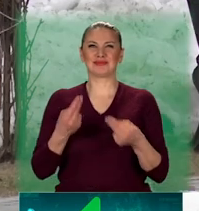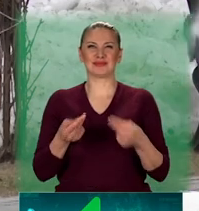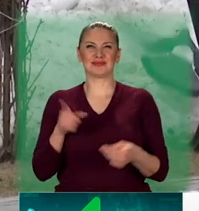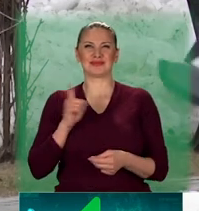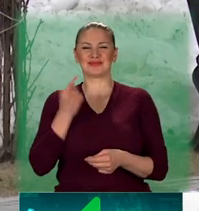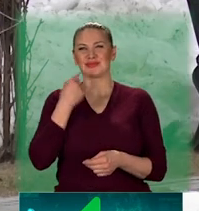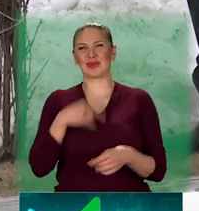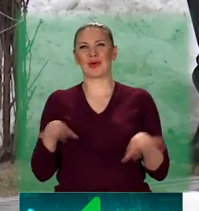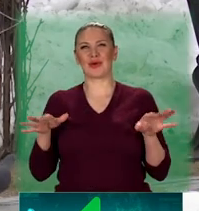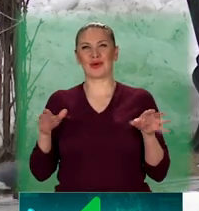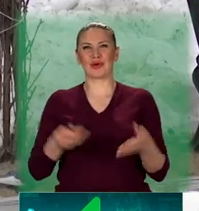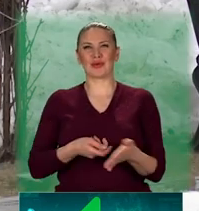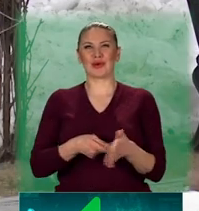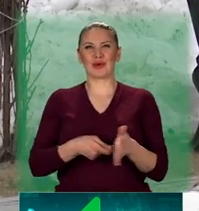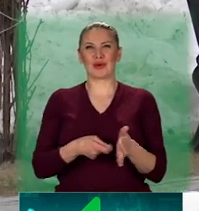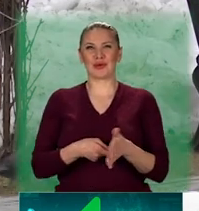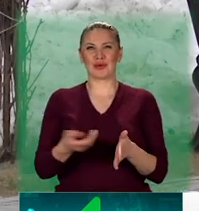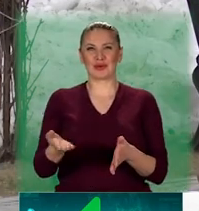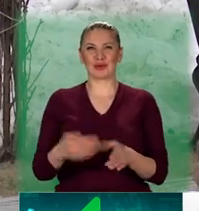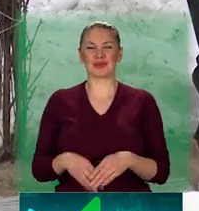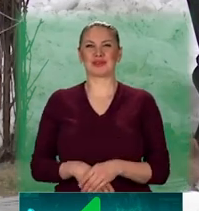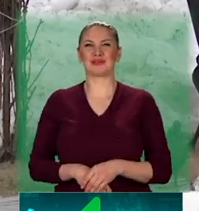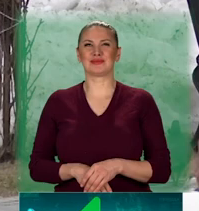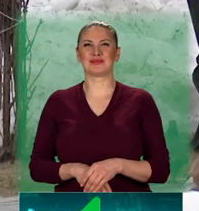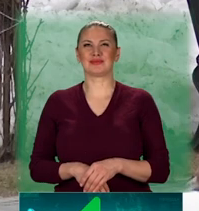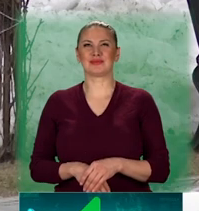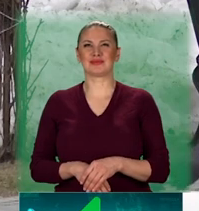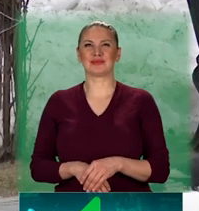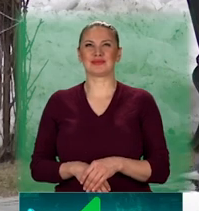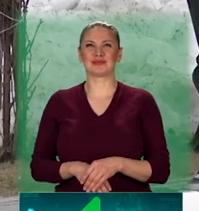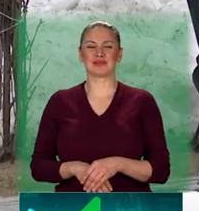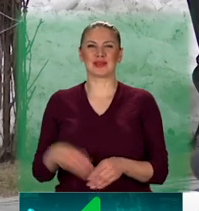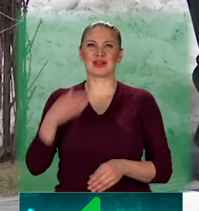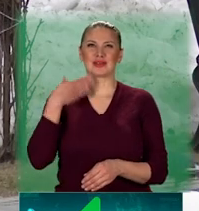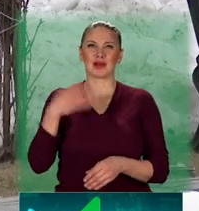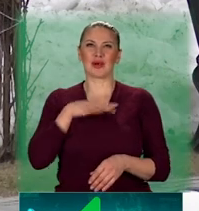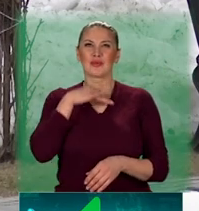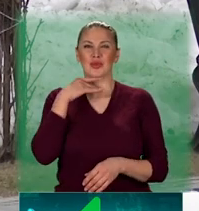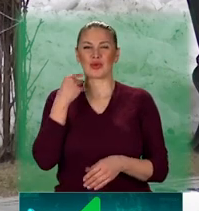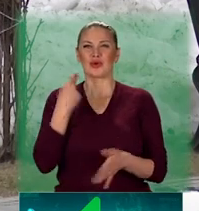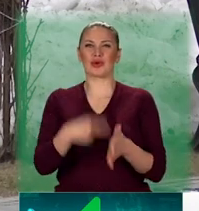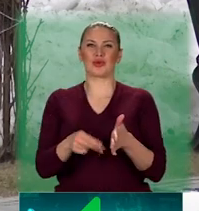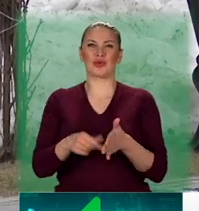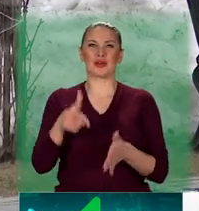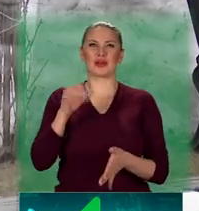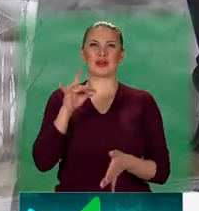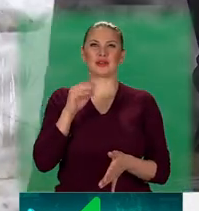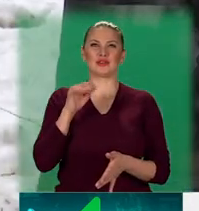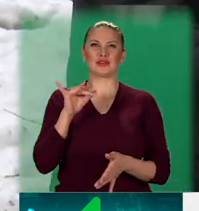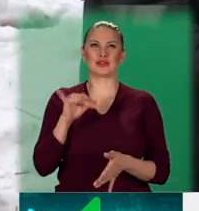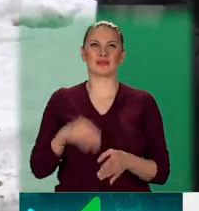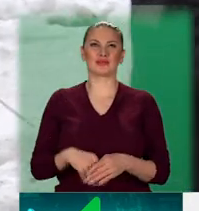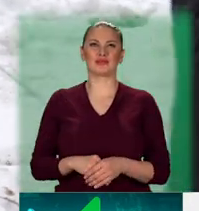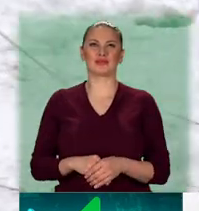Сами-то гречкой закупились? Да. Много взяли? Ну, это 5 килограмм на базе.